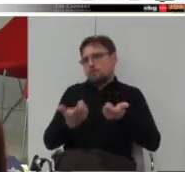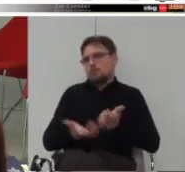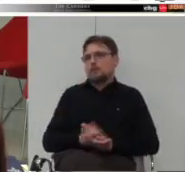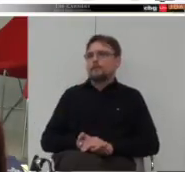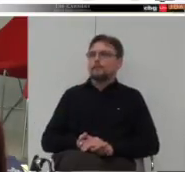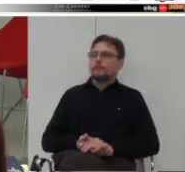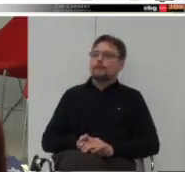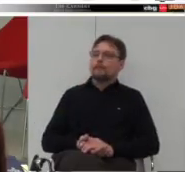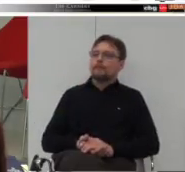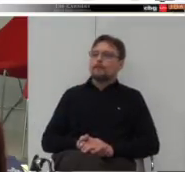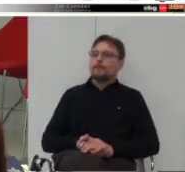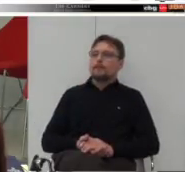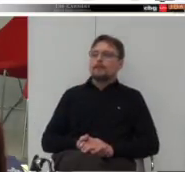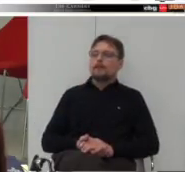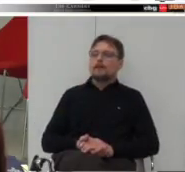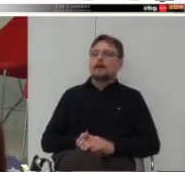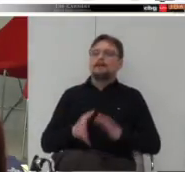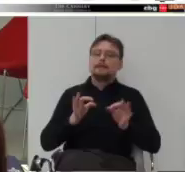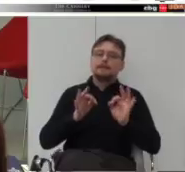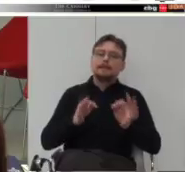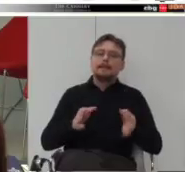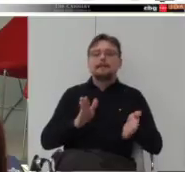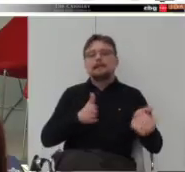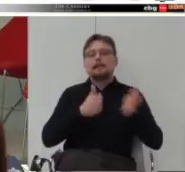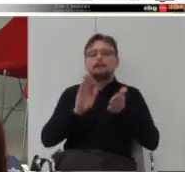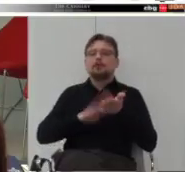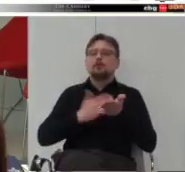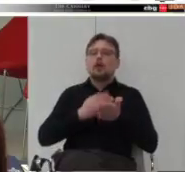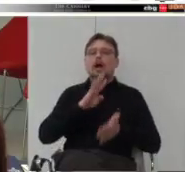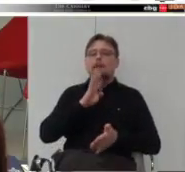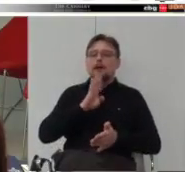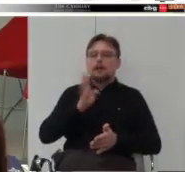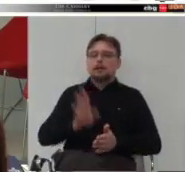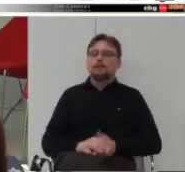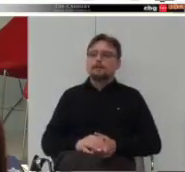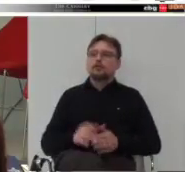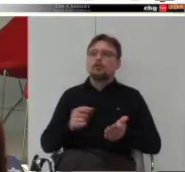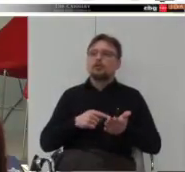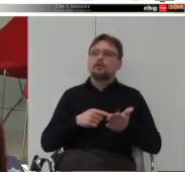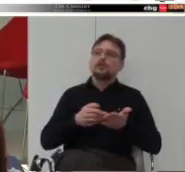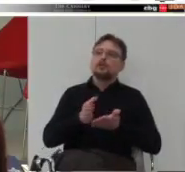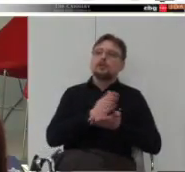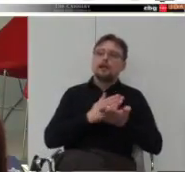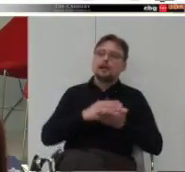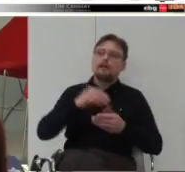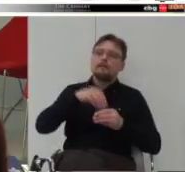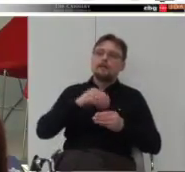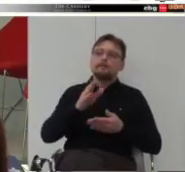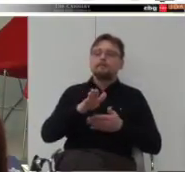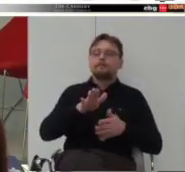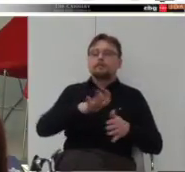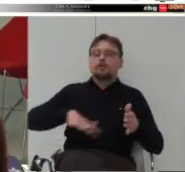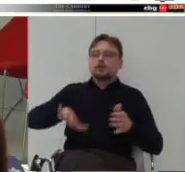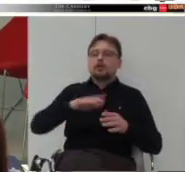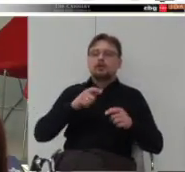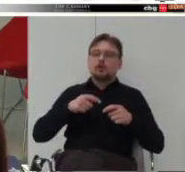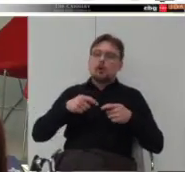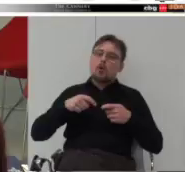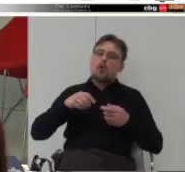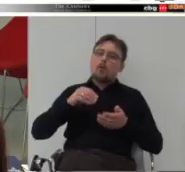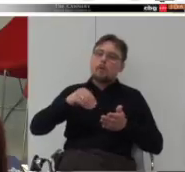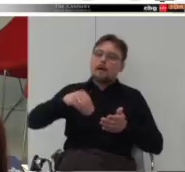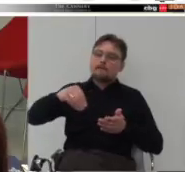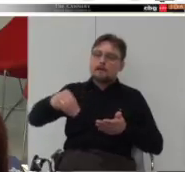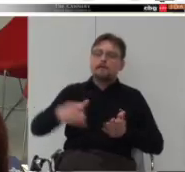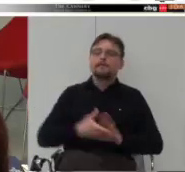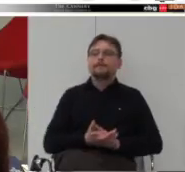Tutaj jest AgriHood, czyli też przykład ze Stanów Zjednoczonych. Dzielnice z przestrzeniami uprawnymi, zarówno są